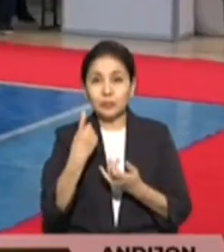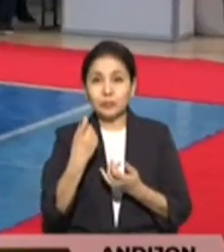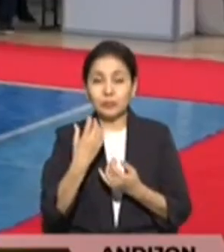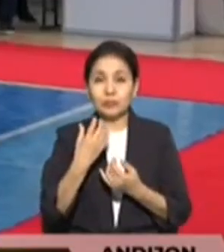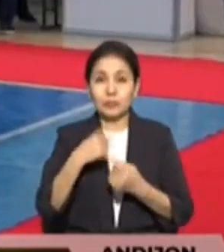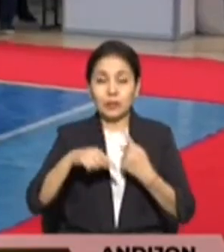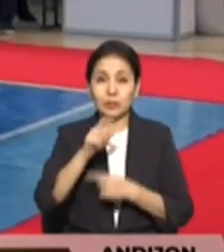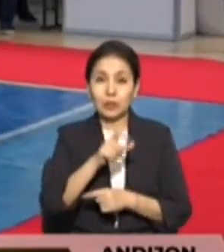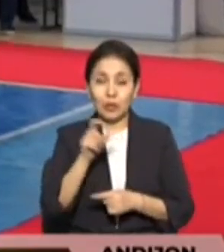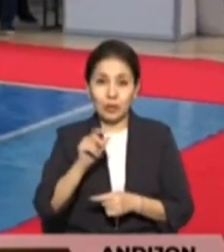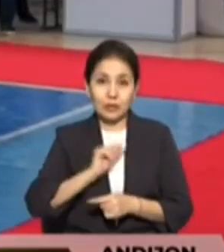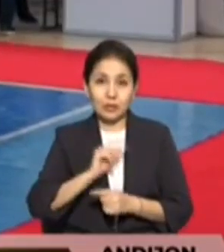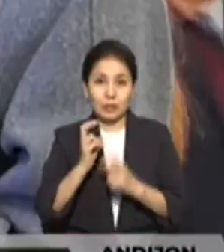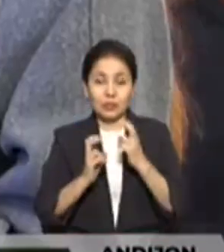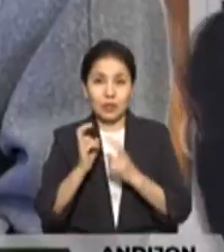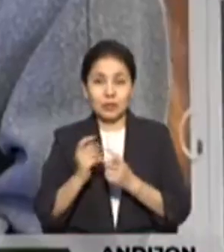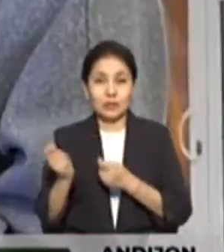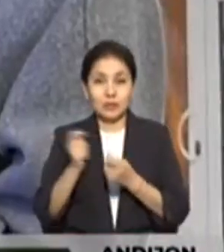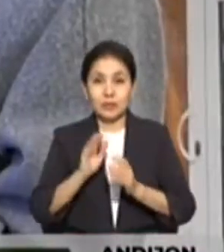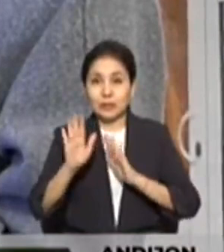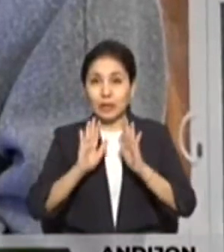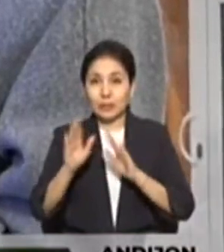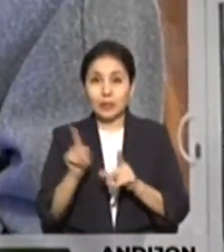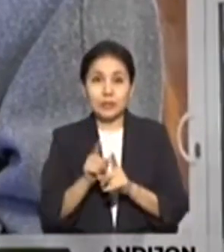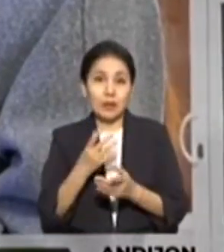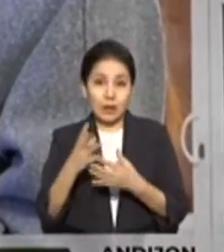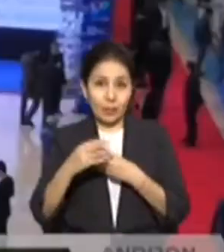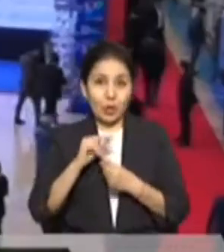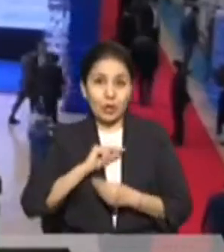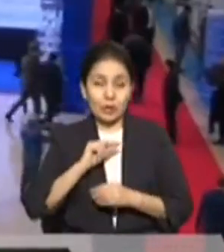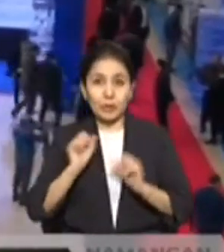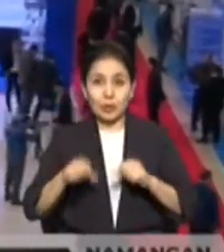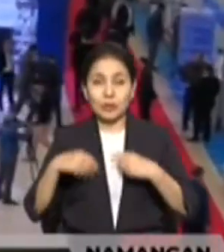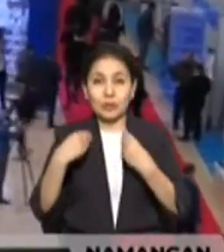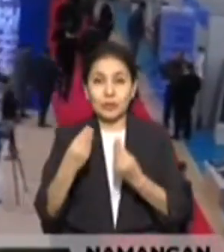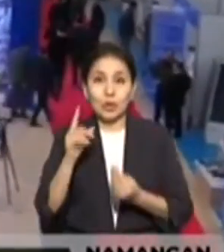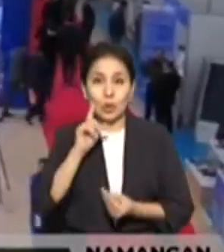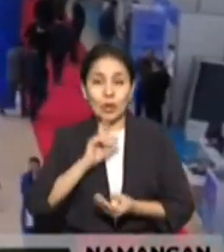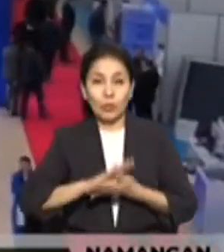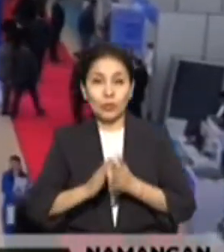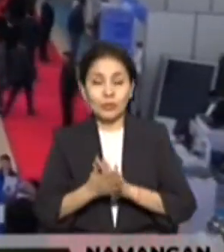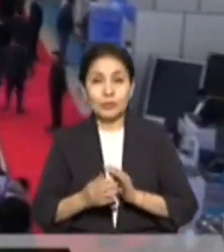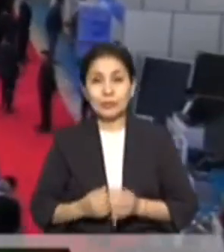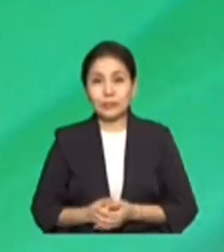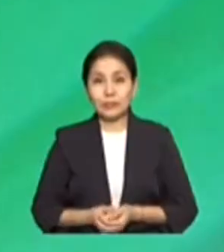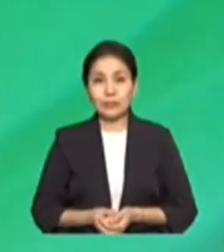ortiq tadbirkorlarning ishlab chiqarish tarmoqlarini targ'ib qilish va hamkorlik imkoniyatlari uchun qulay muhit yaratildi.